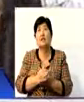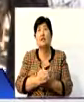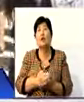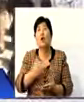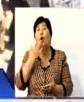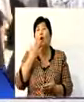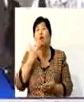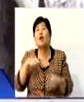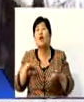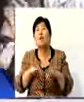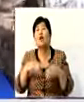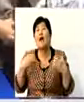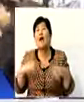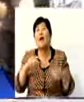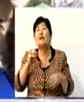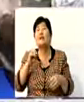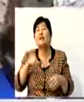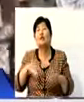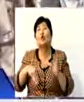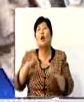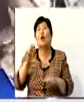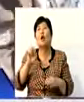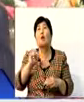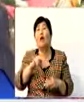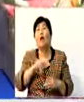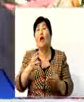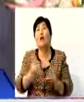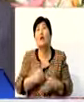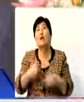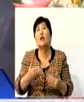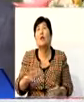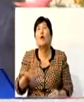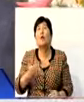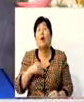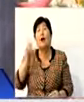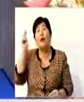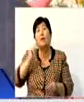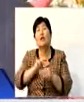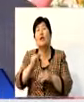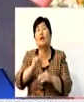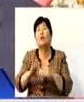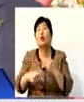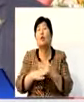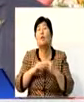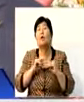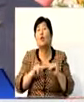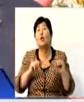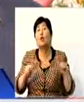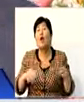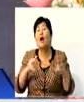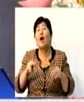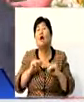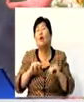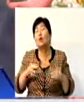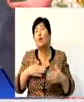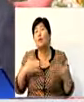ұлттық бірыңғай тестілеуден жоғарғы бал алуына тілектеспін. Маған білім нәрімен сусындауға көмектескен ұстаздарыма, аяулы ұстаздарыма